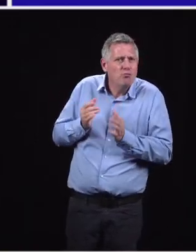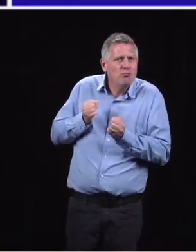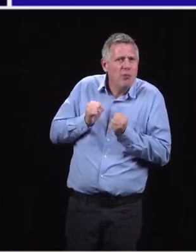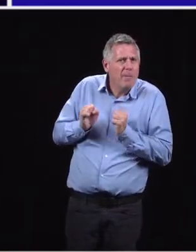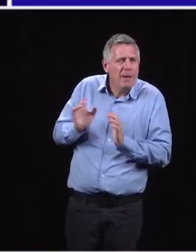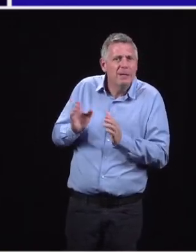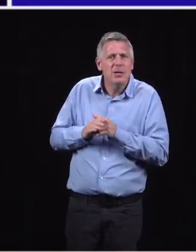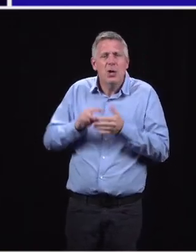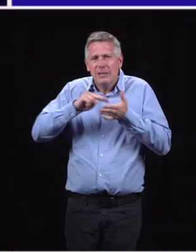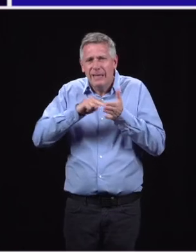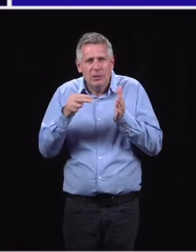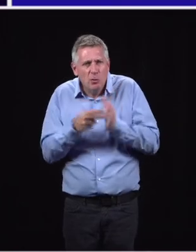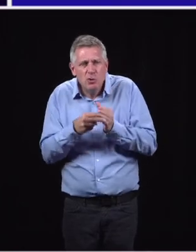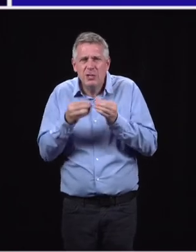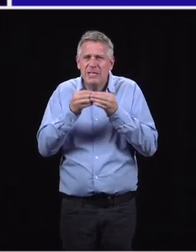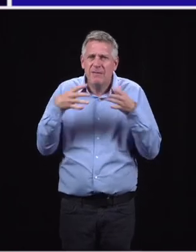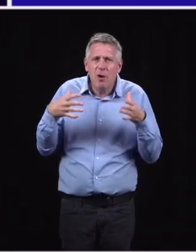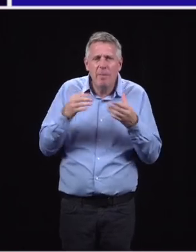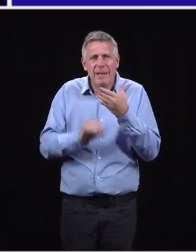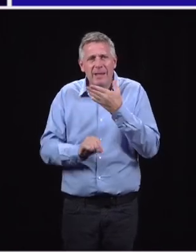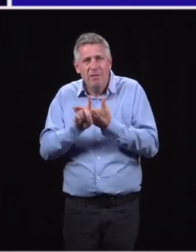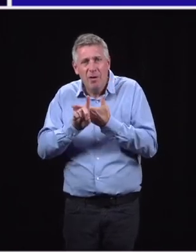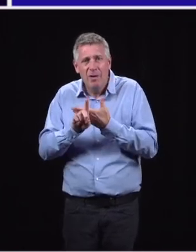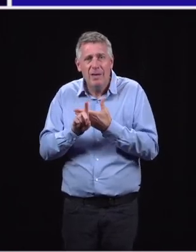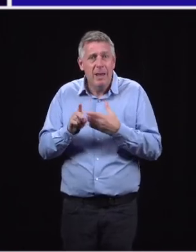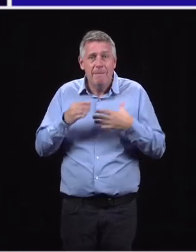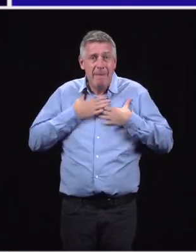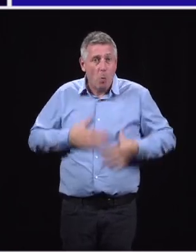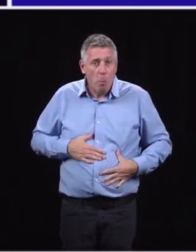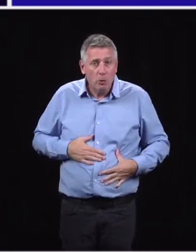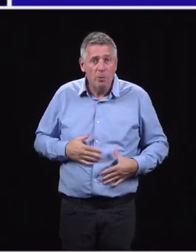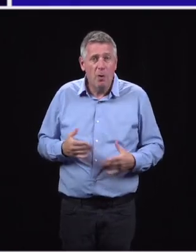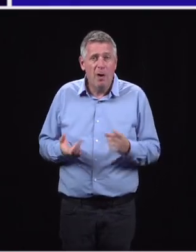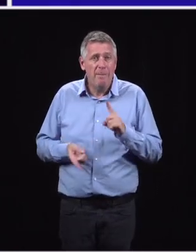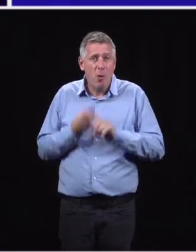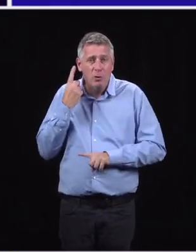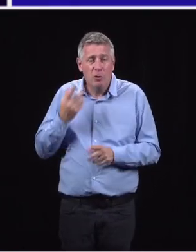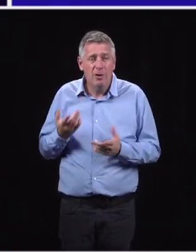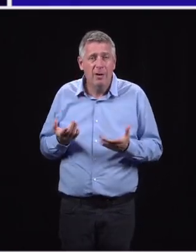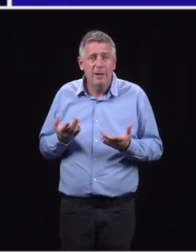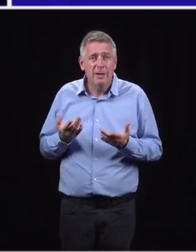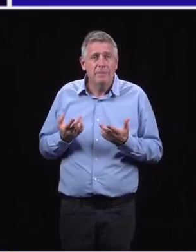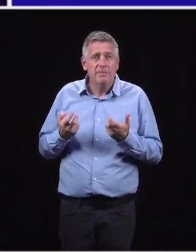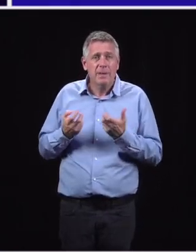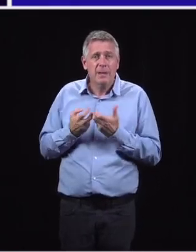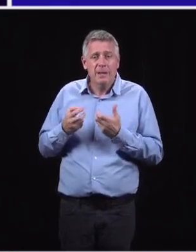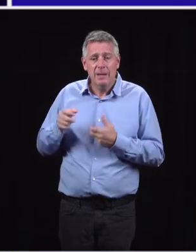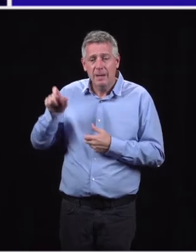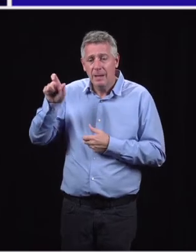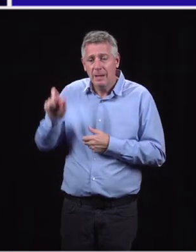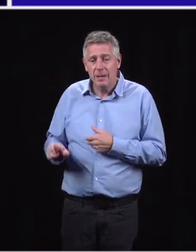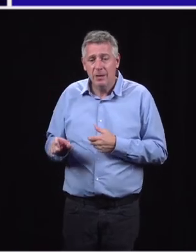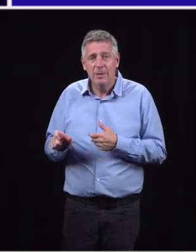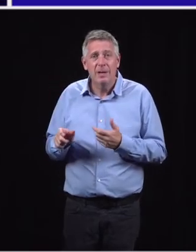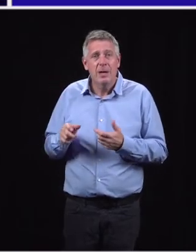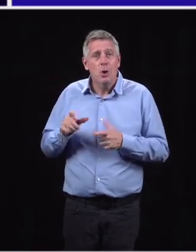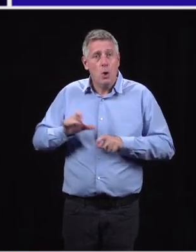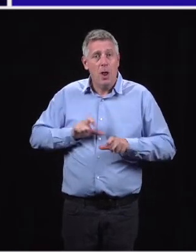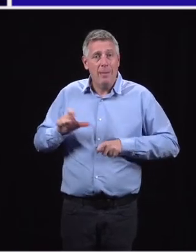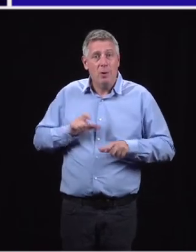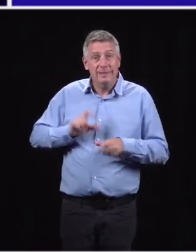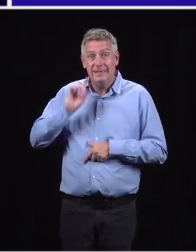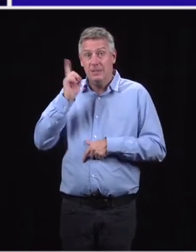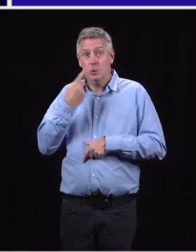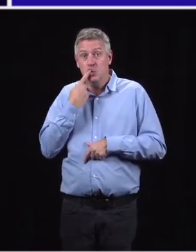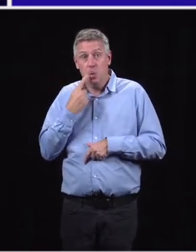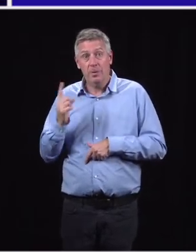des TECs et d'être innovant même dans le comportement des gens aujourd'hui quand vous avez une c'est de c'est notre cas chez nous une collaboratrice